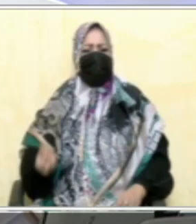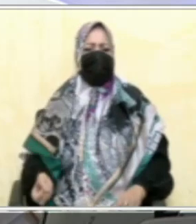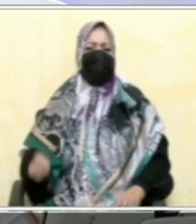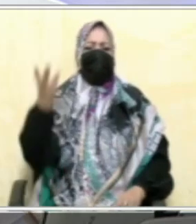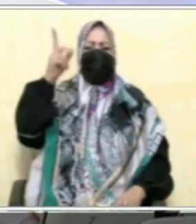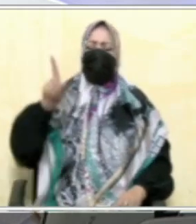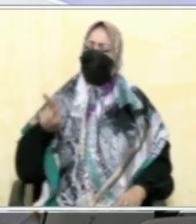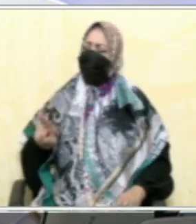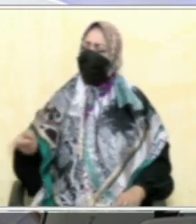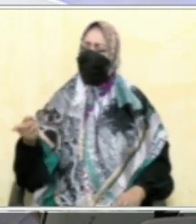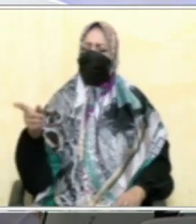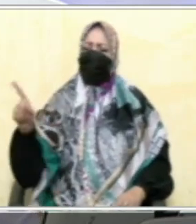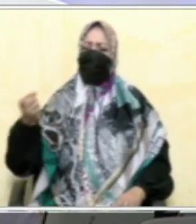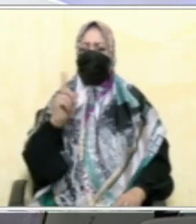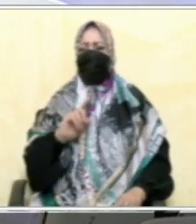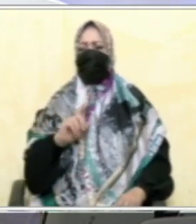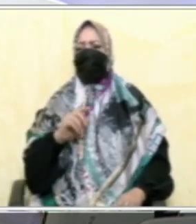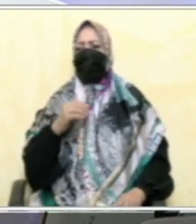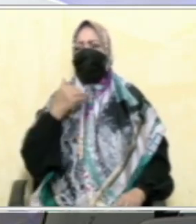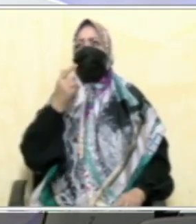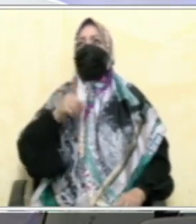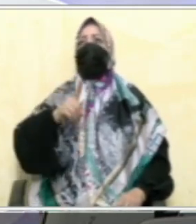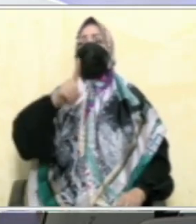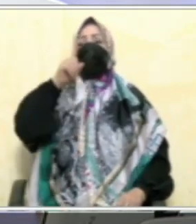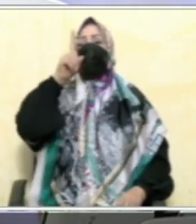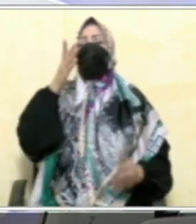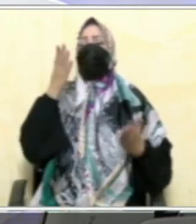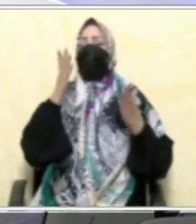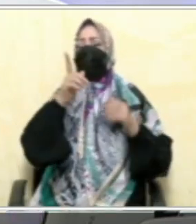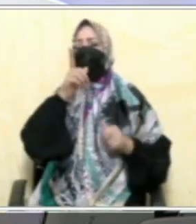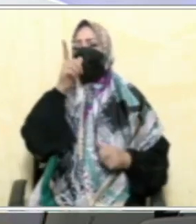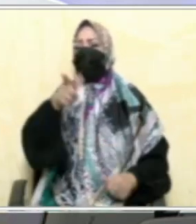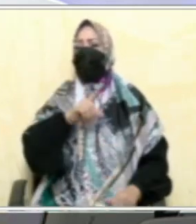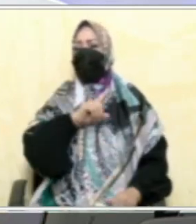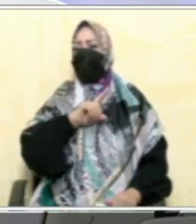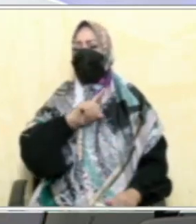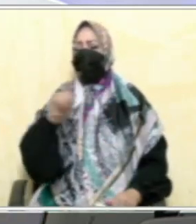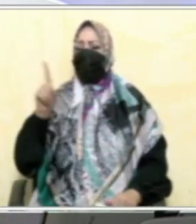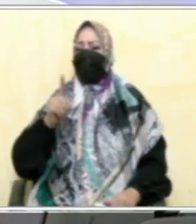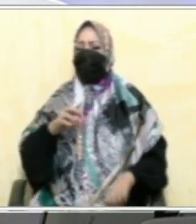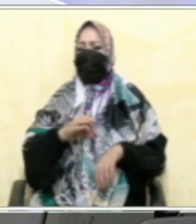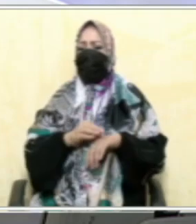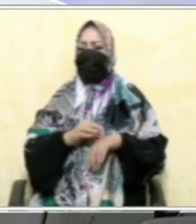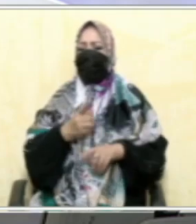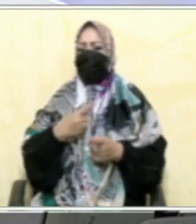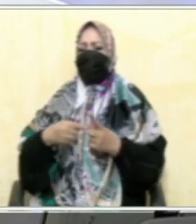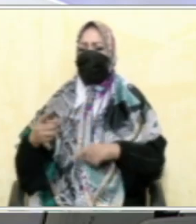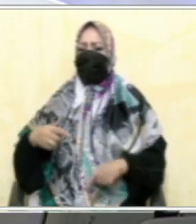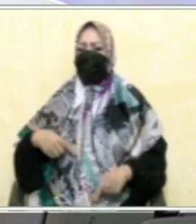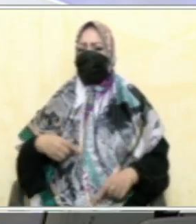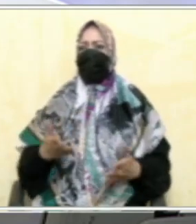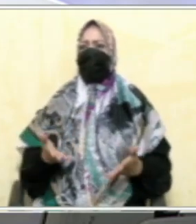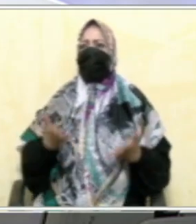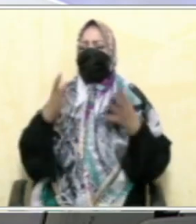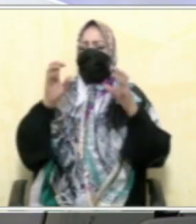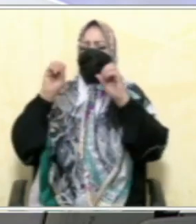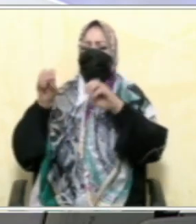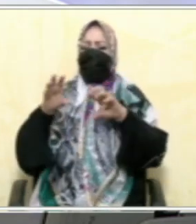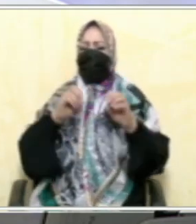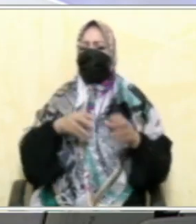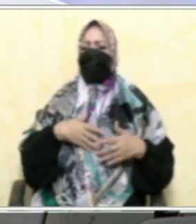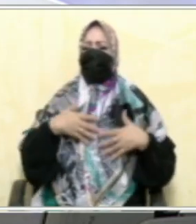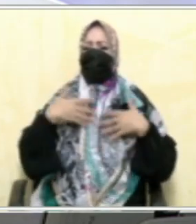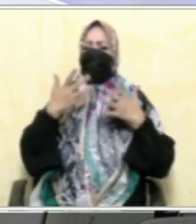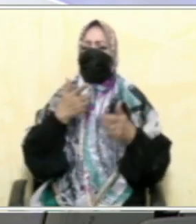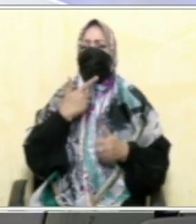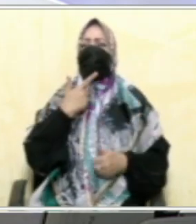أشياءهم. وفقنا الله وإياكم لما يحب ويرضى. وفي ختام هذه الحلقة لا يسعني إلا